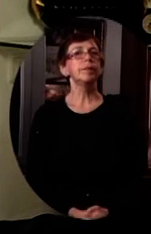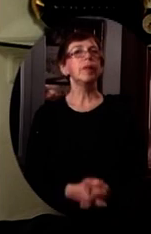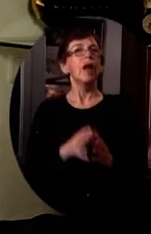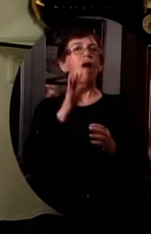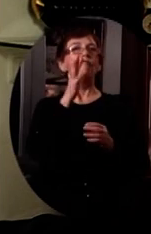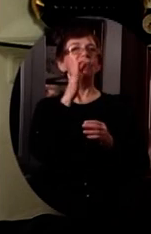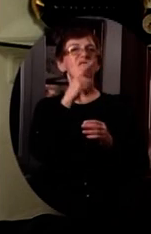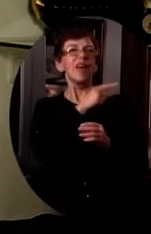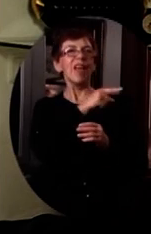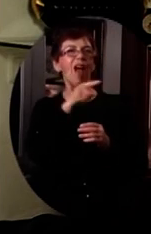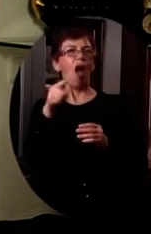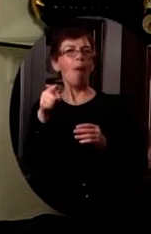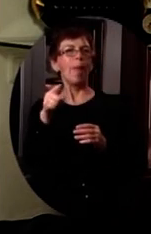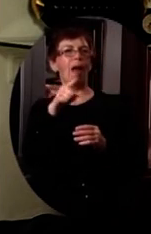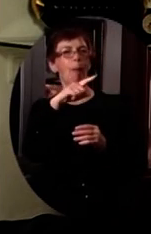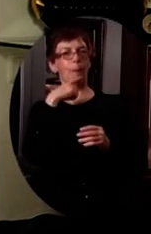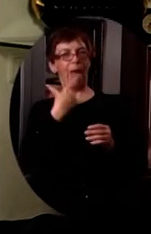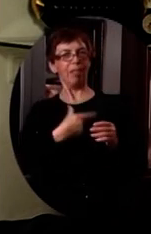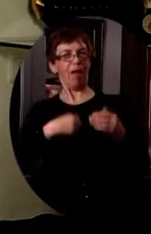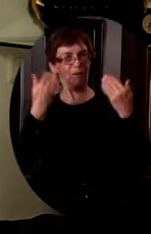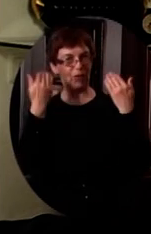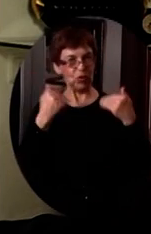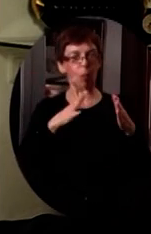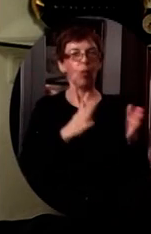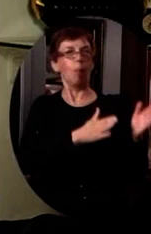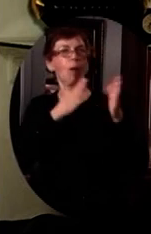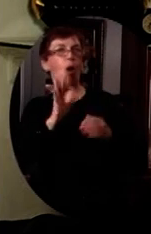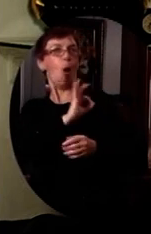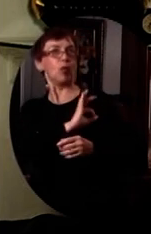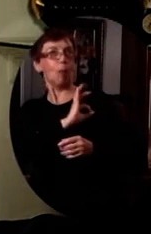בתקופה הזאת היית גם בקומסומול?